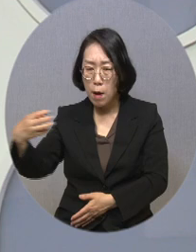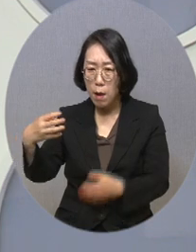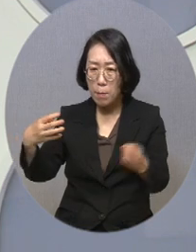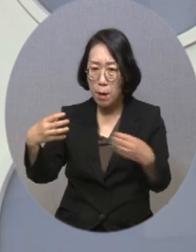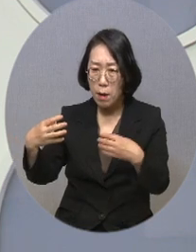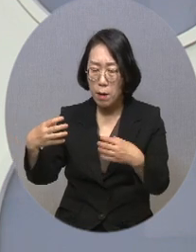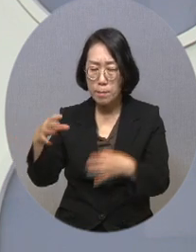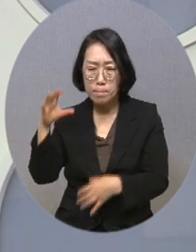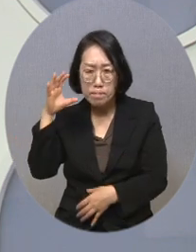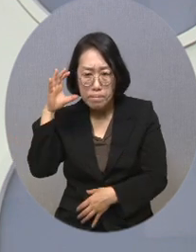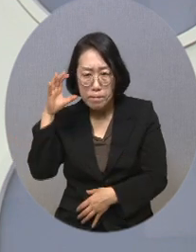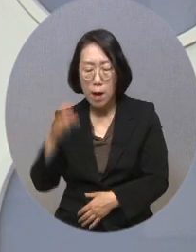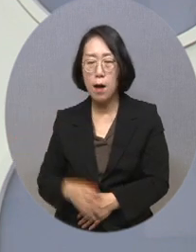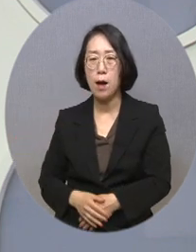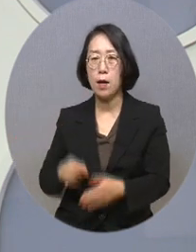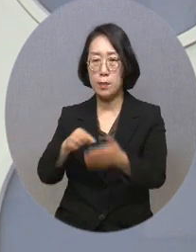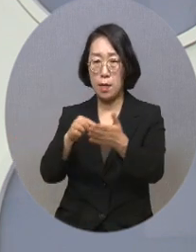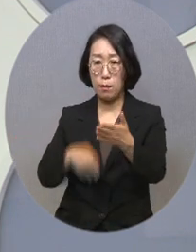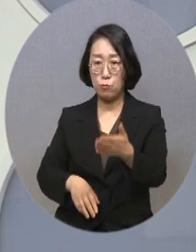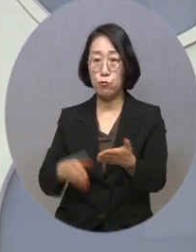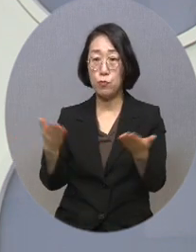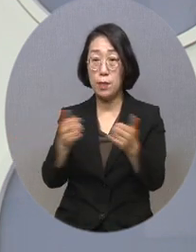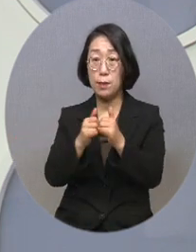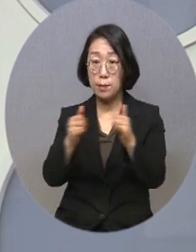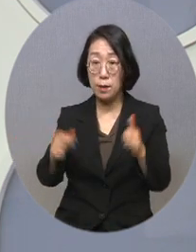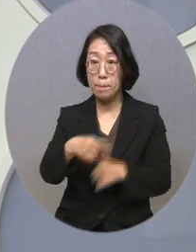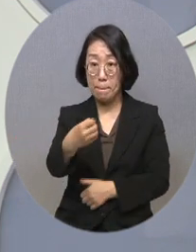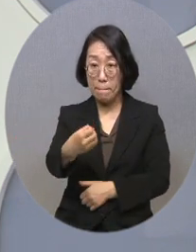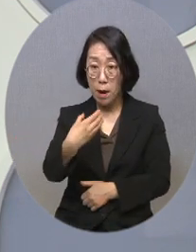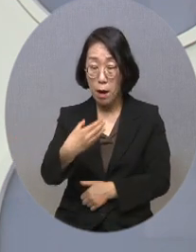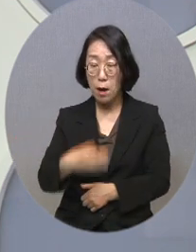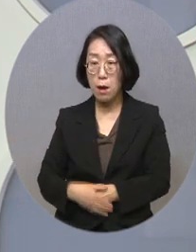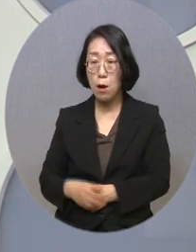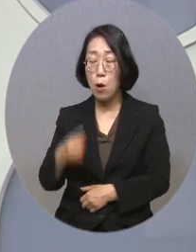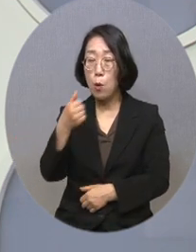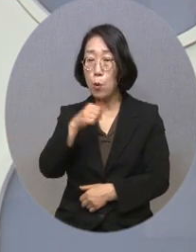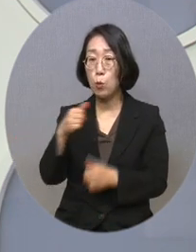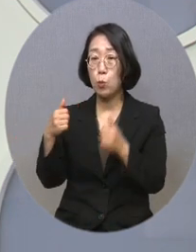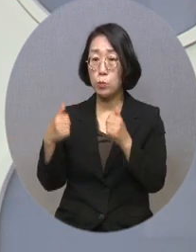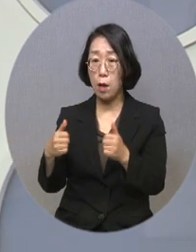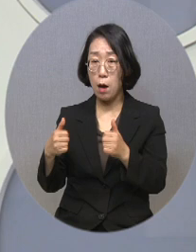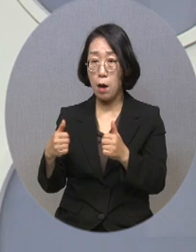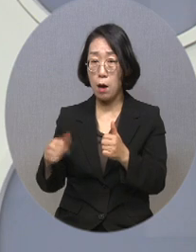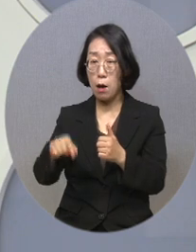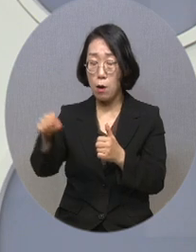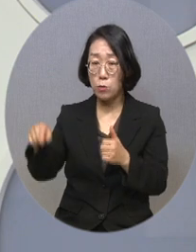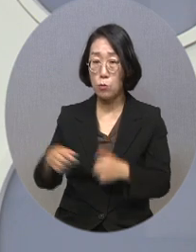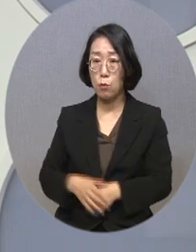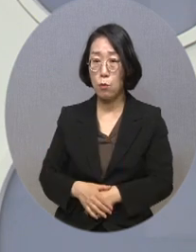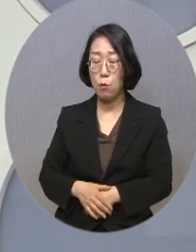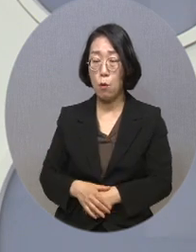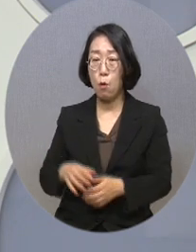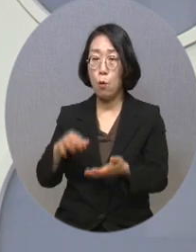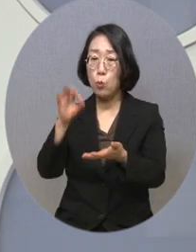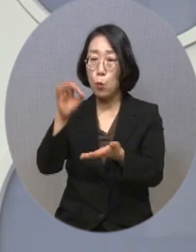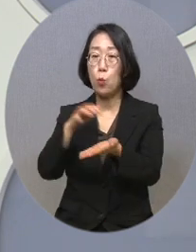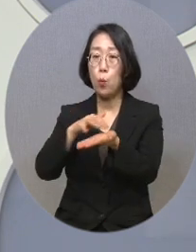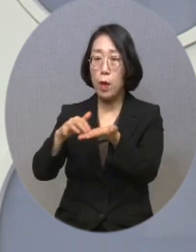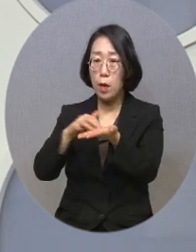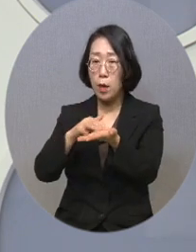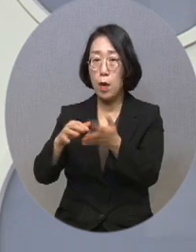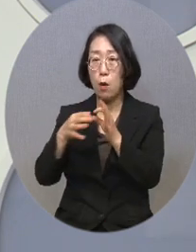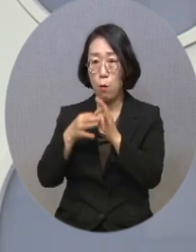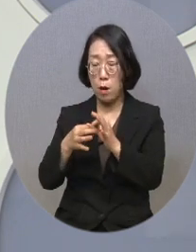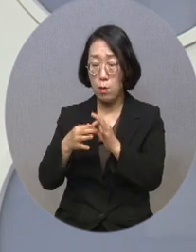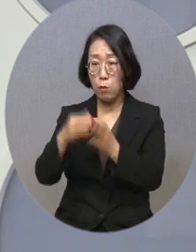들어보니까 세무사회에서 주장하고 있는 변호사 시험에 순수 회계 업무에 대한 회계 관련된